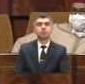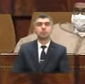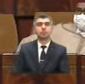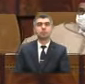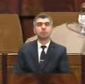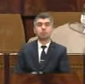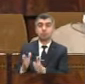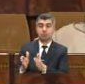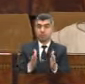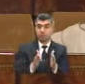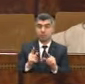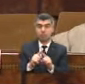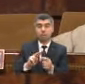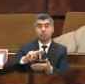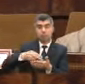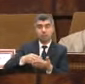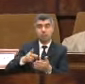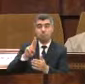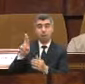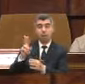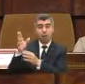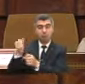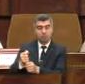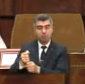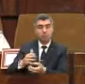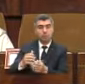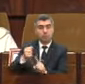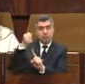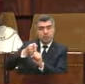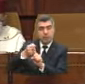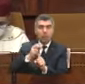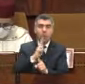وتفعيلا للتوجيهات الملكية تباينت اجتهادات الحكومة السيد الرئيس،